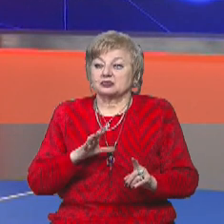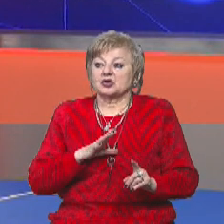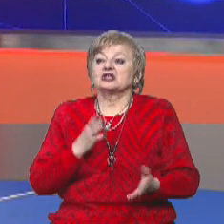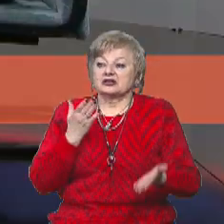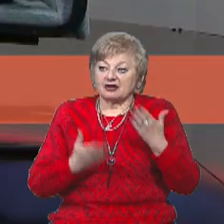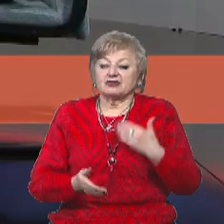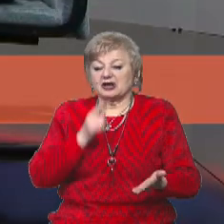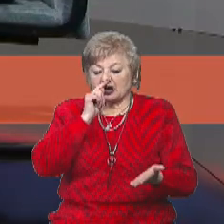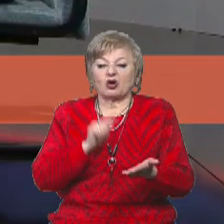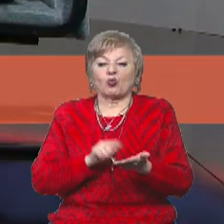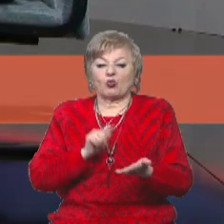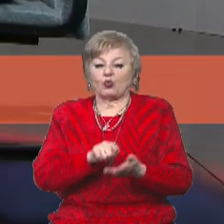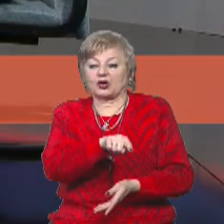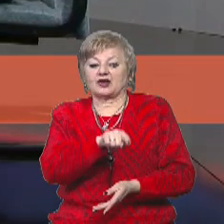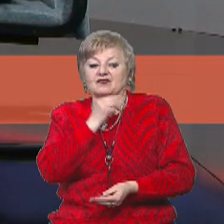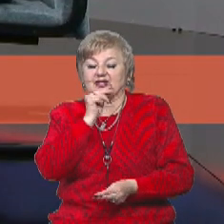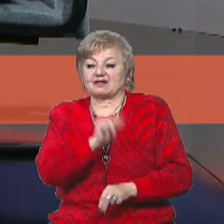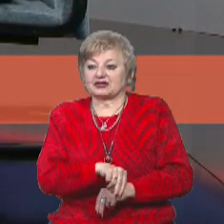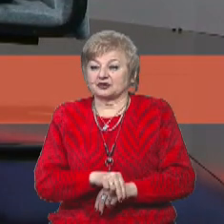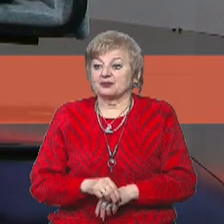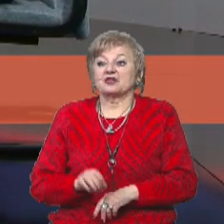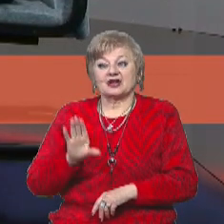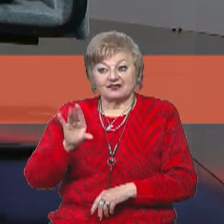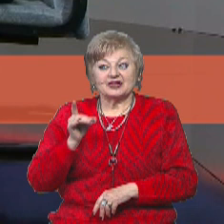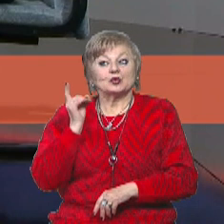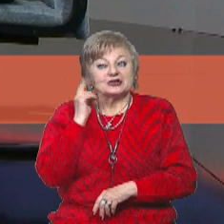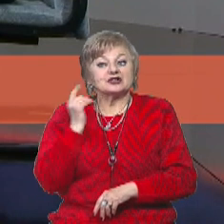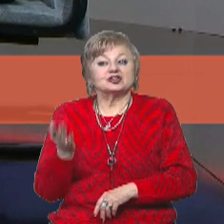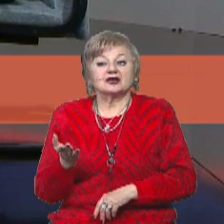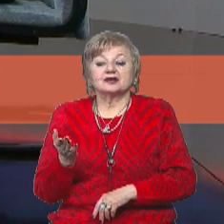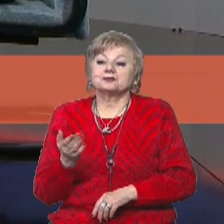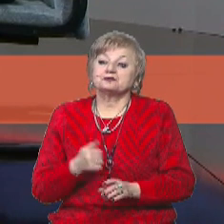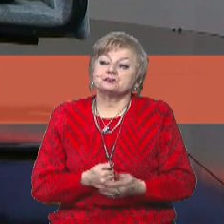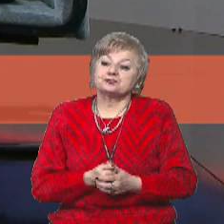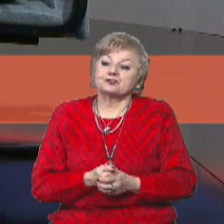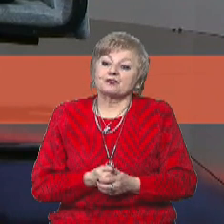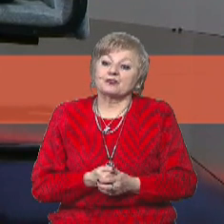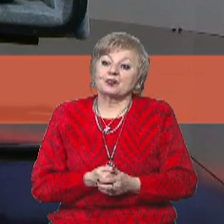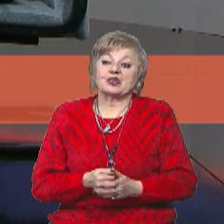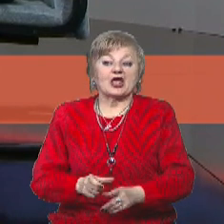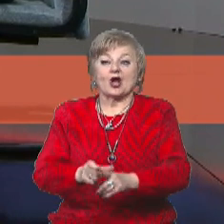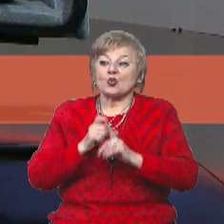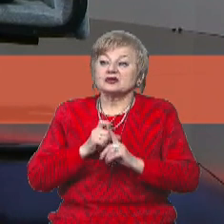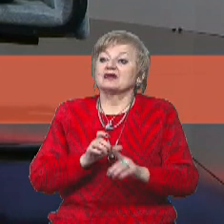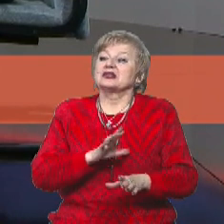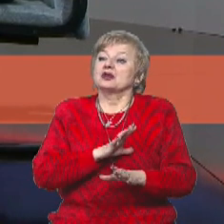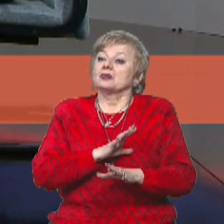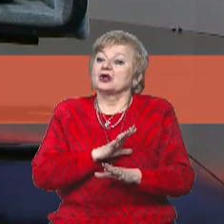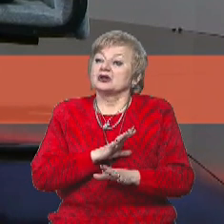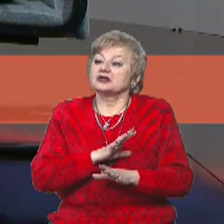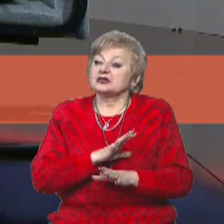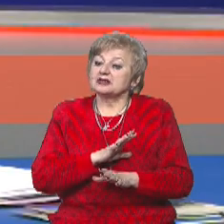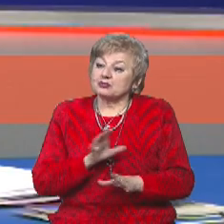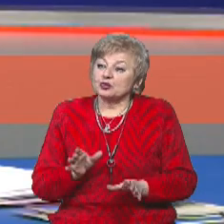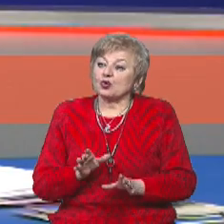мабуть, це кури були. Послід. Тетяна, ви почули відповідь? Ви спостерігали за тим, що відбувалося? Відповіді не було. Мені дуже сподобалось,